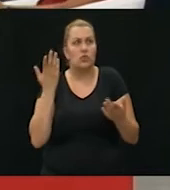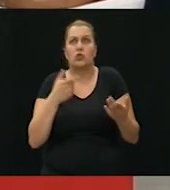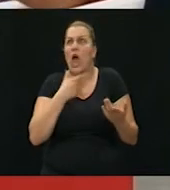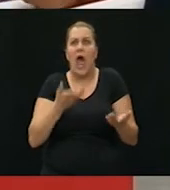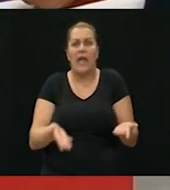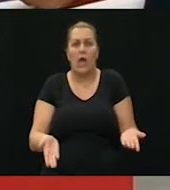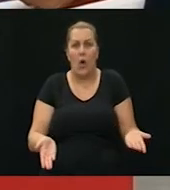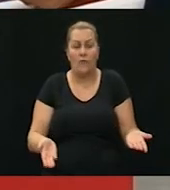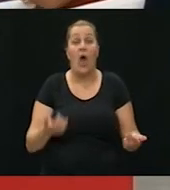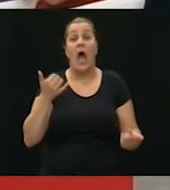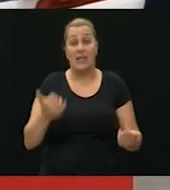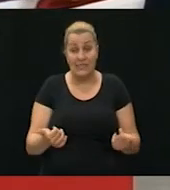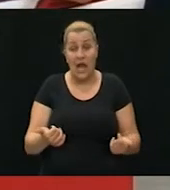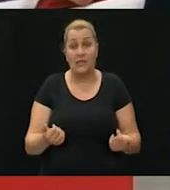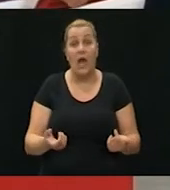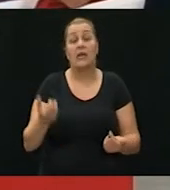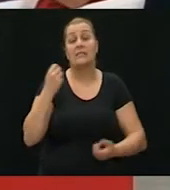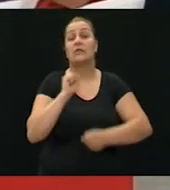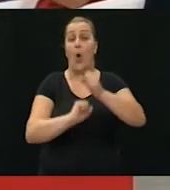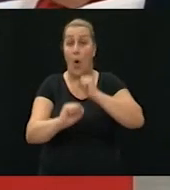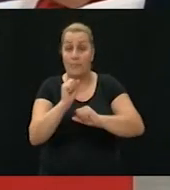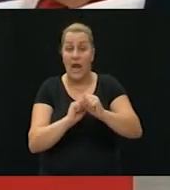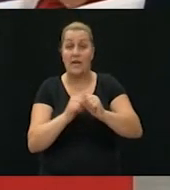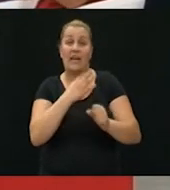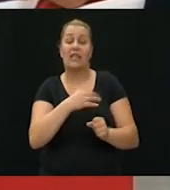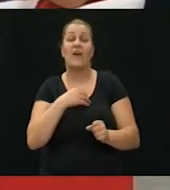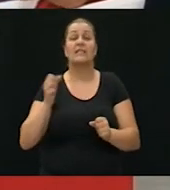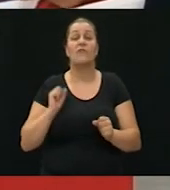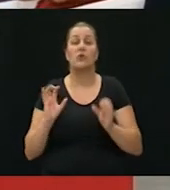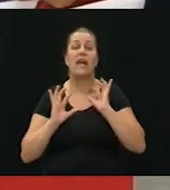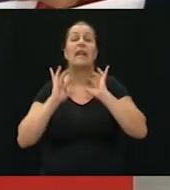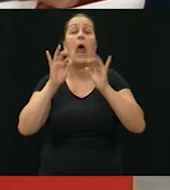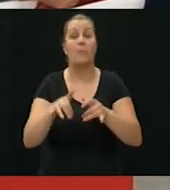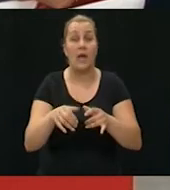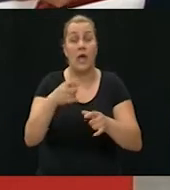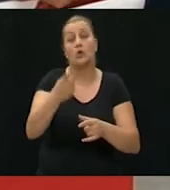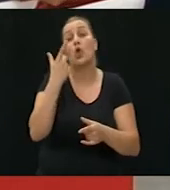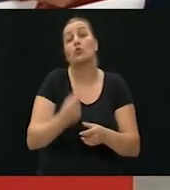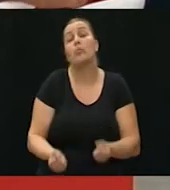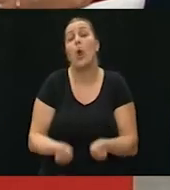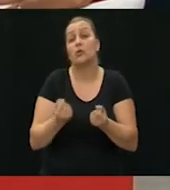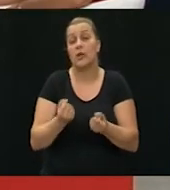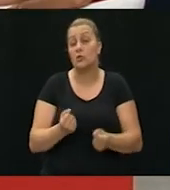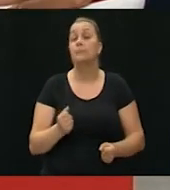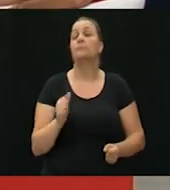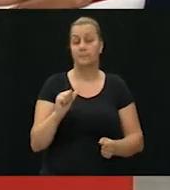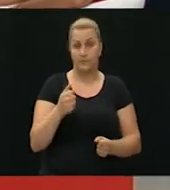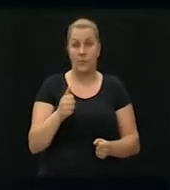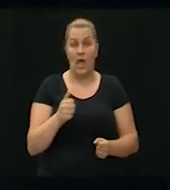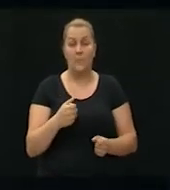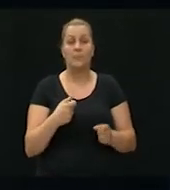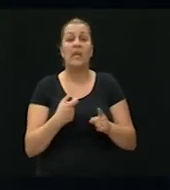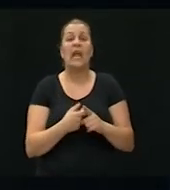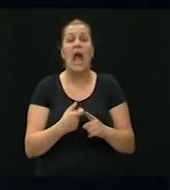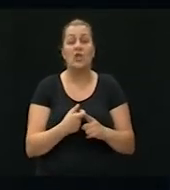dolazimo na to da Hrvatska vojska iz faze obrane i pripreme ide u napad. Što je duplo teže, budimo realni. Je, gore,